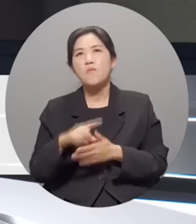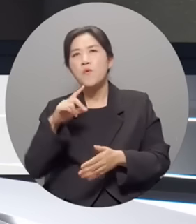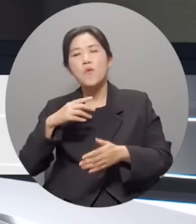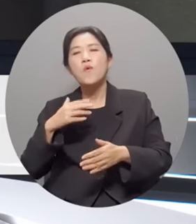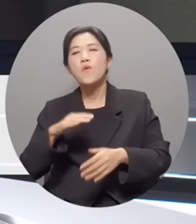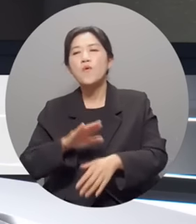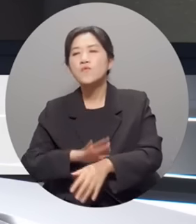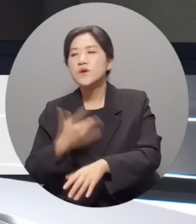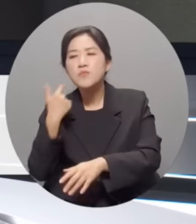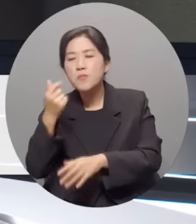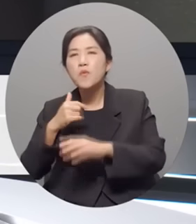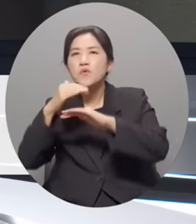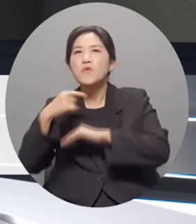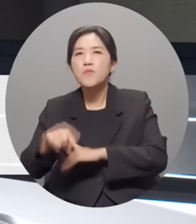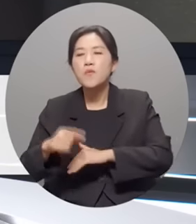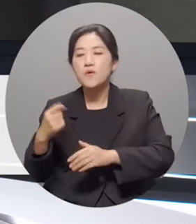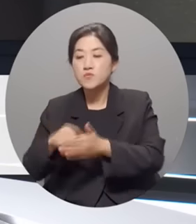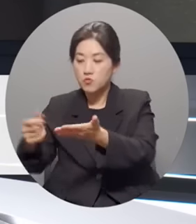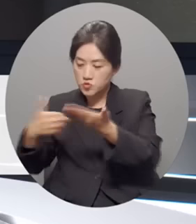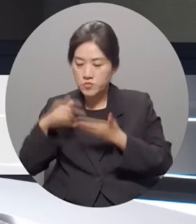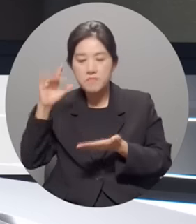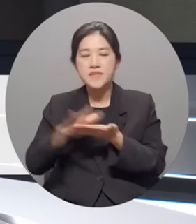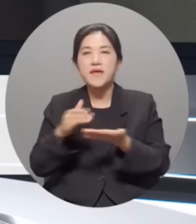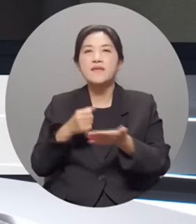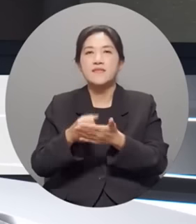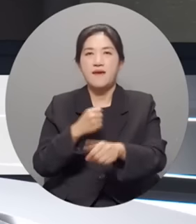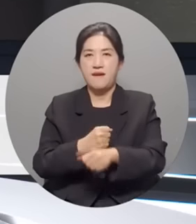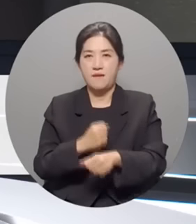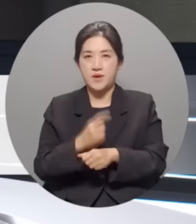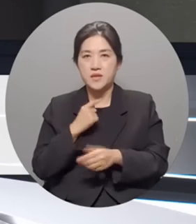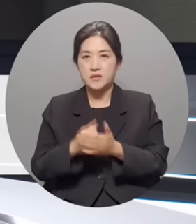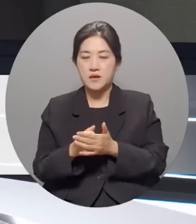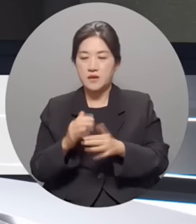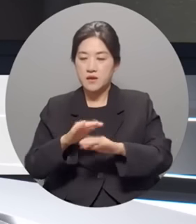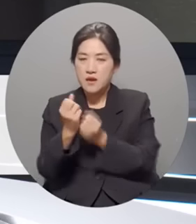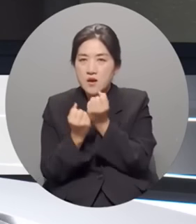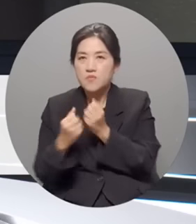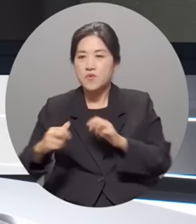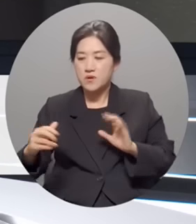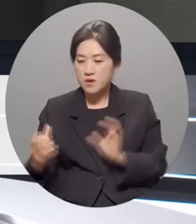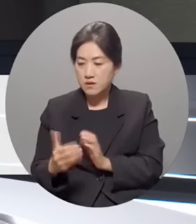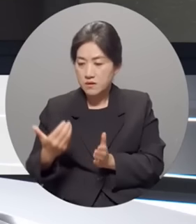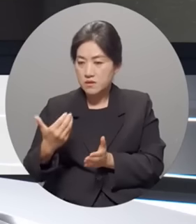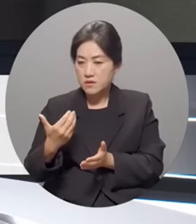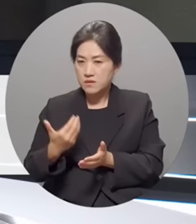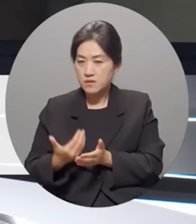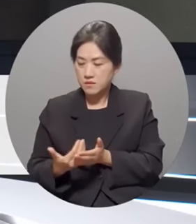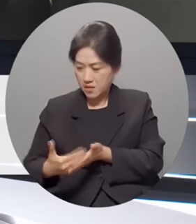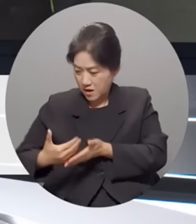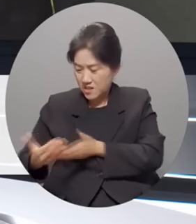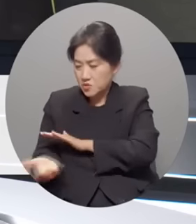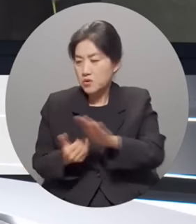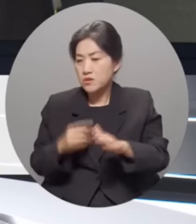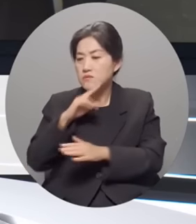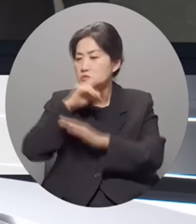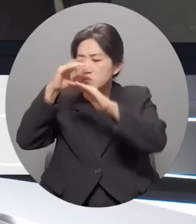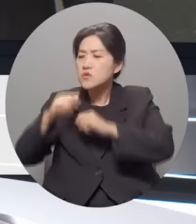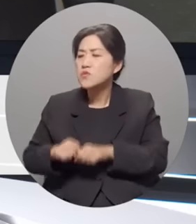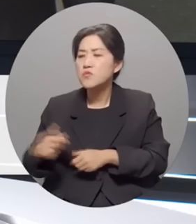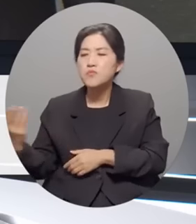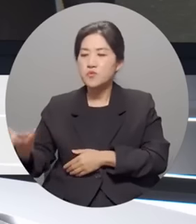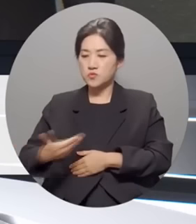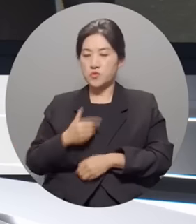알려주면 판단해 보겠다 해명 협조를 요구하기 전에 구체적인 의혹부터 가져와라 결과적으로